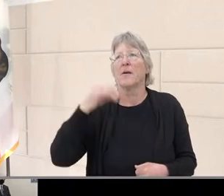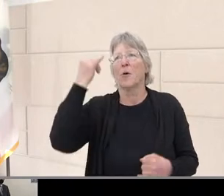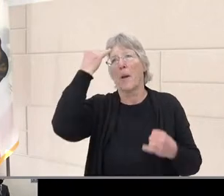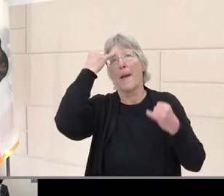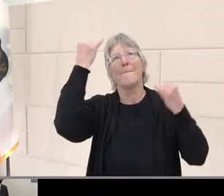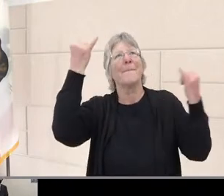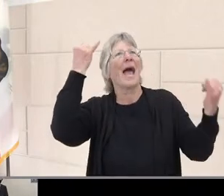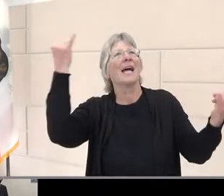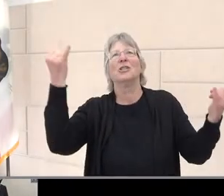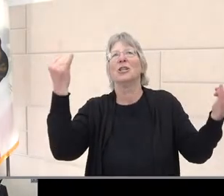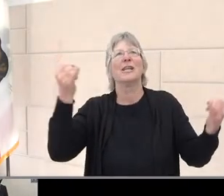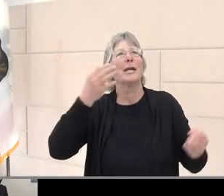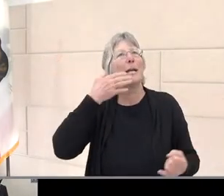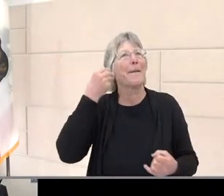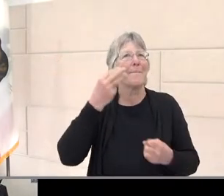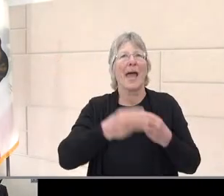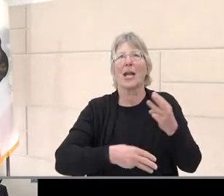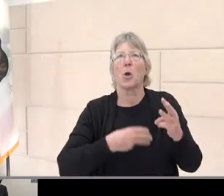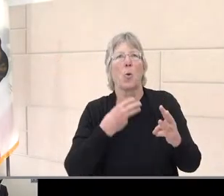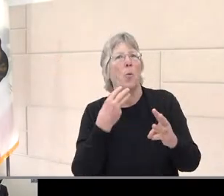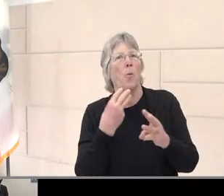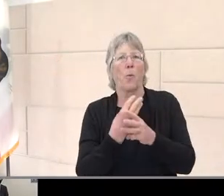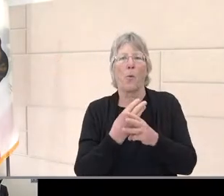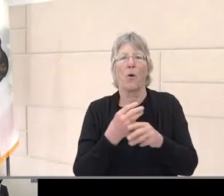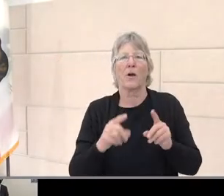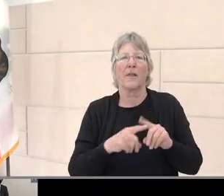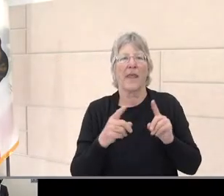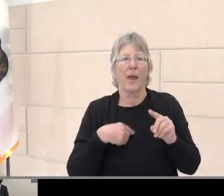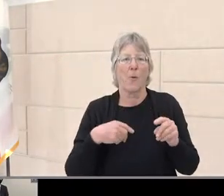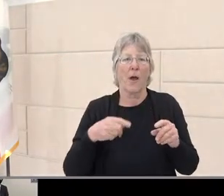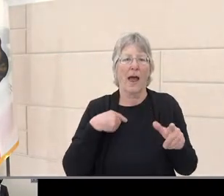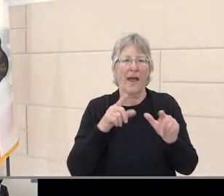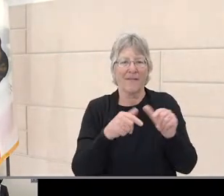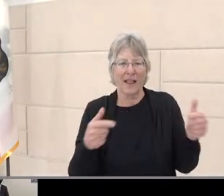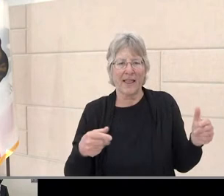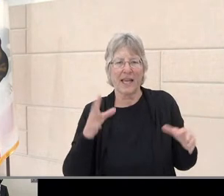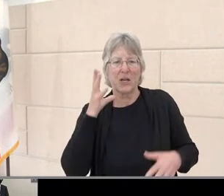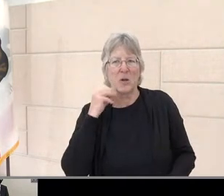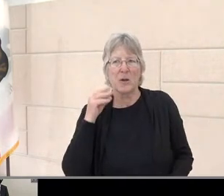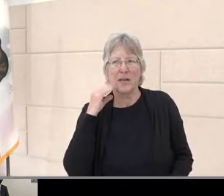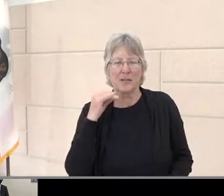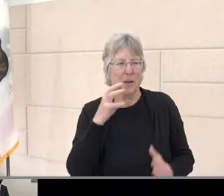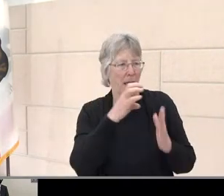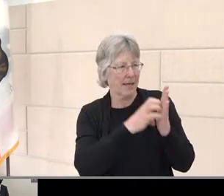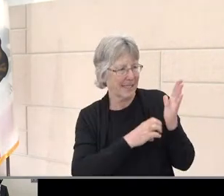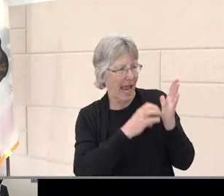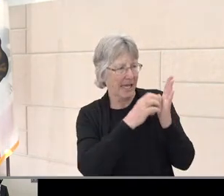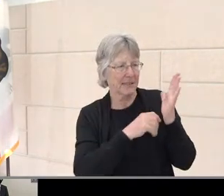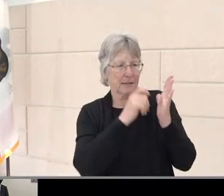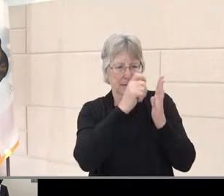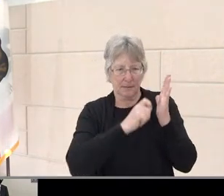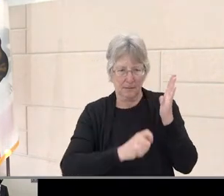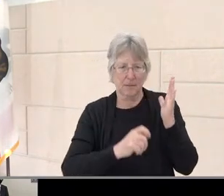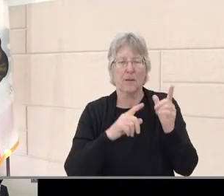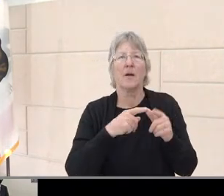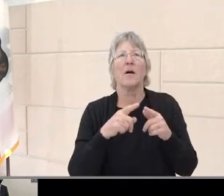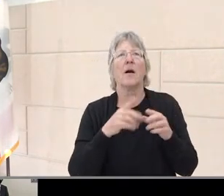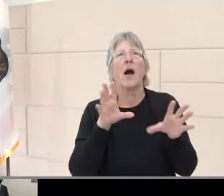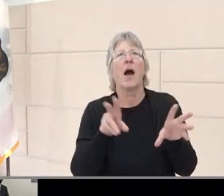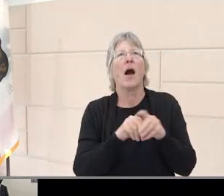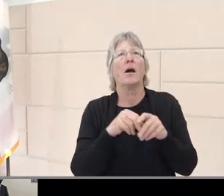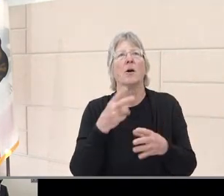ប្រធានបទសម្រាប់សាមើនេះគឺនិយាយអំពីធ្វើយ៉ាងណាឲ្យសិស្សមានការពិសោធន៍ក្នុងការសរសេរនិង